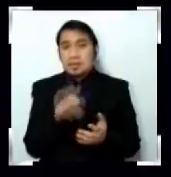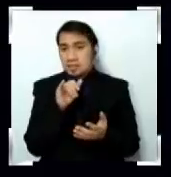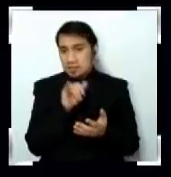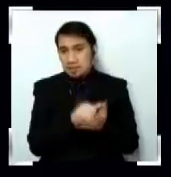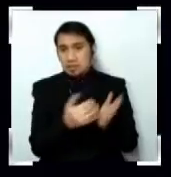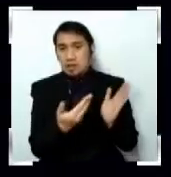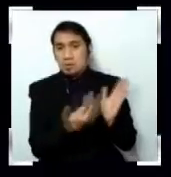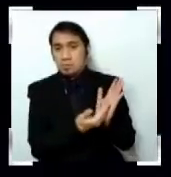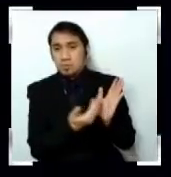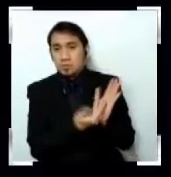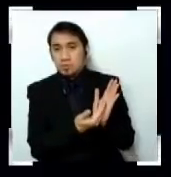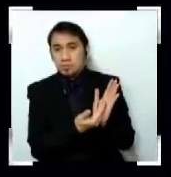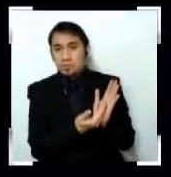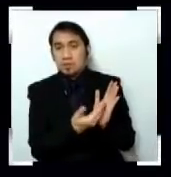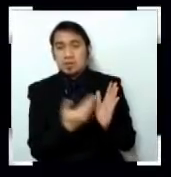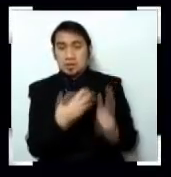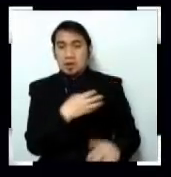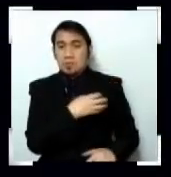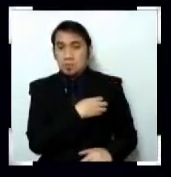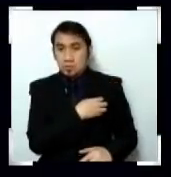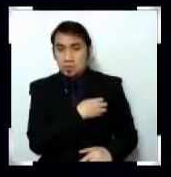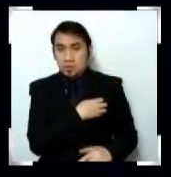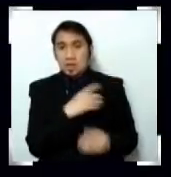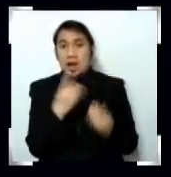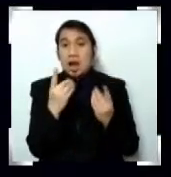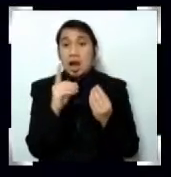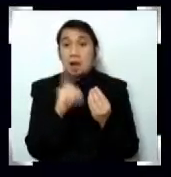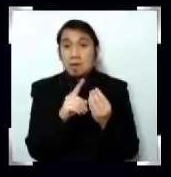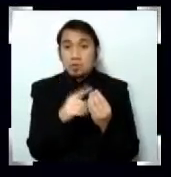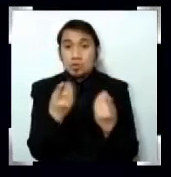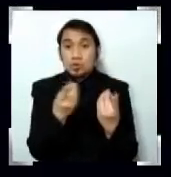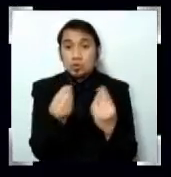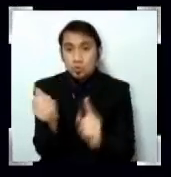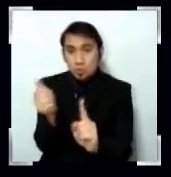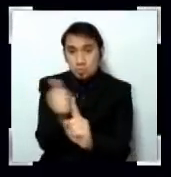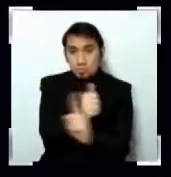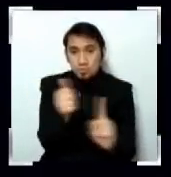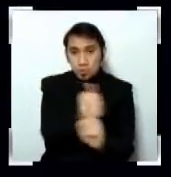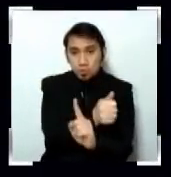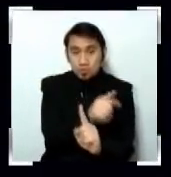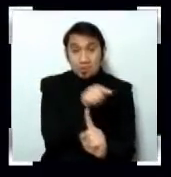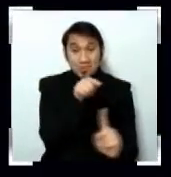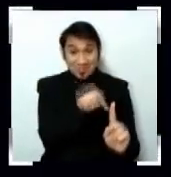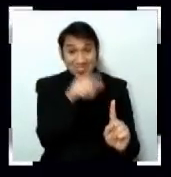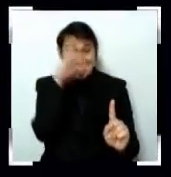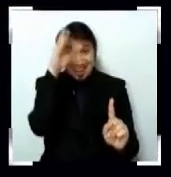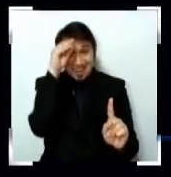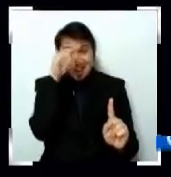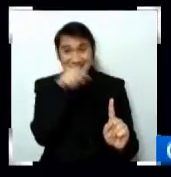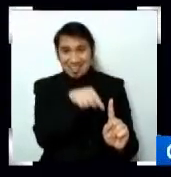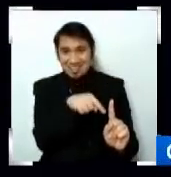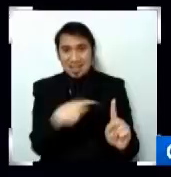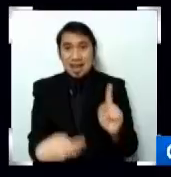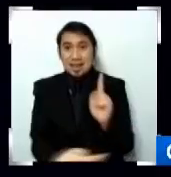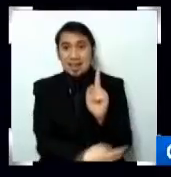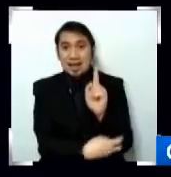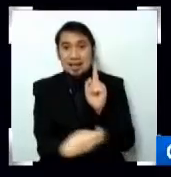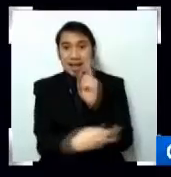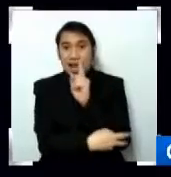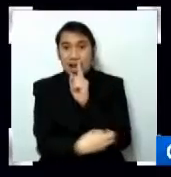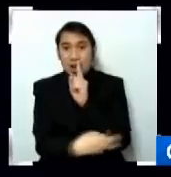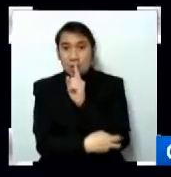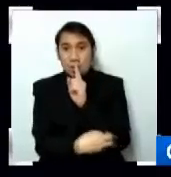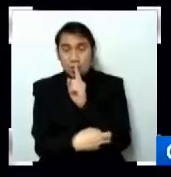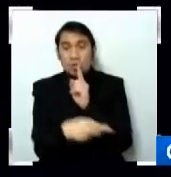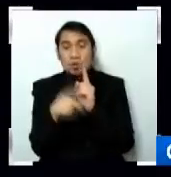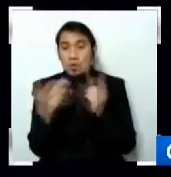hawak ngayon ng pulisya sa umano'y ginawang pag-torture sa isang lalaking na huling nagnakaw daw ng kable sa Barangay 3, Coron,